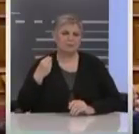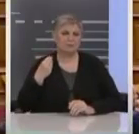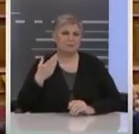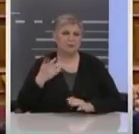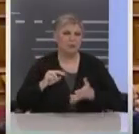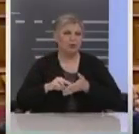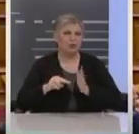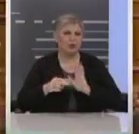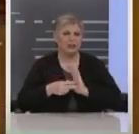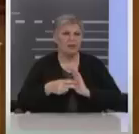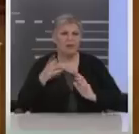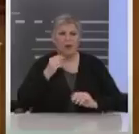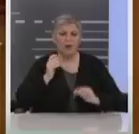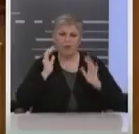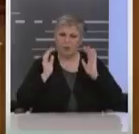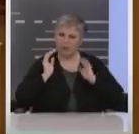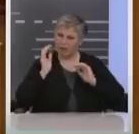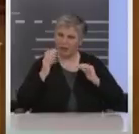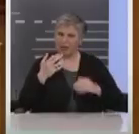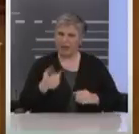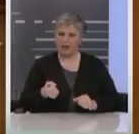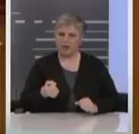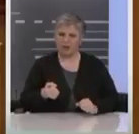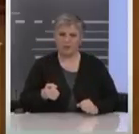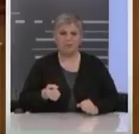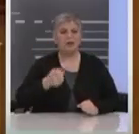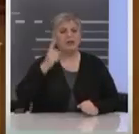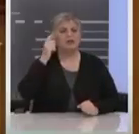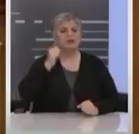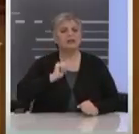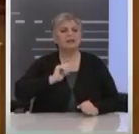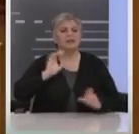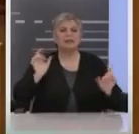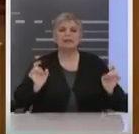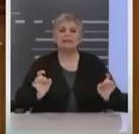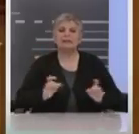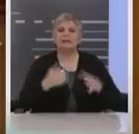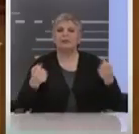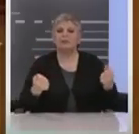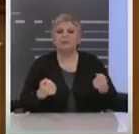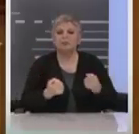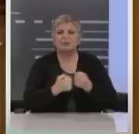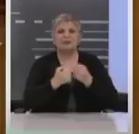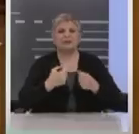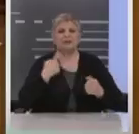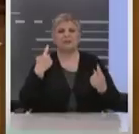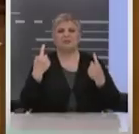Ξέρετε, σε κάθε φυσική καταστροφή, σε κάθε ατύχημα, αλλά όχι